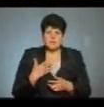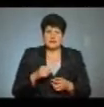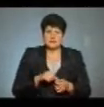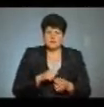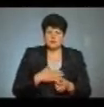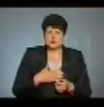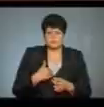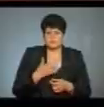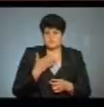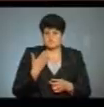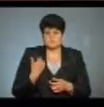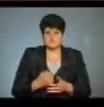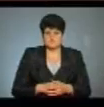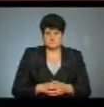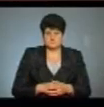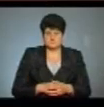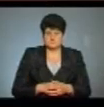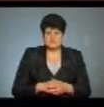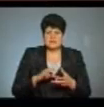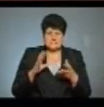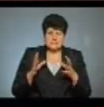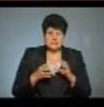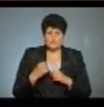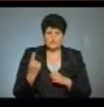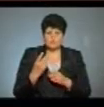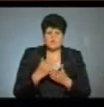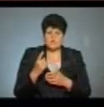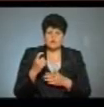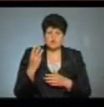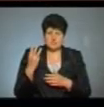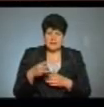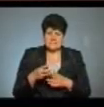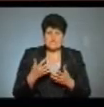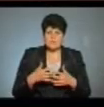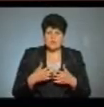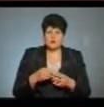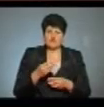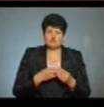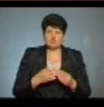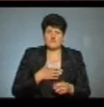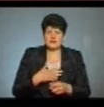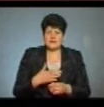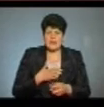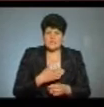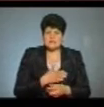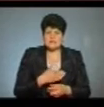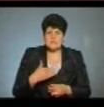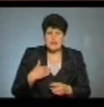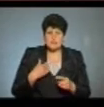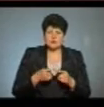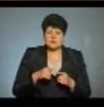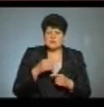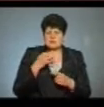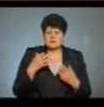наркозно-дихальних фактично ми не маємо. Загалом в області є 130 апаратів штучної вентиляції легень. Про це повідомив начальник обласного управління